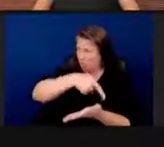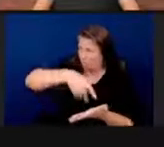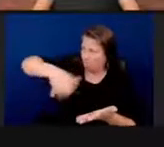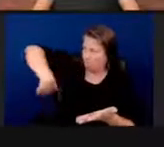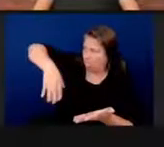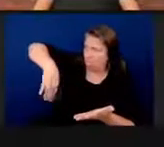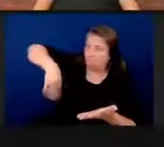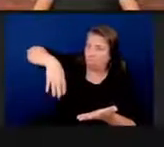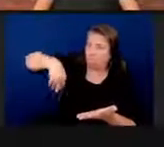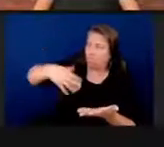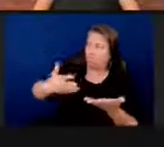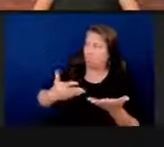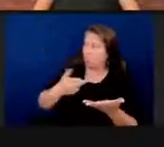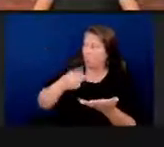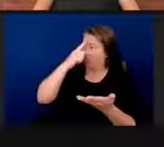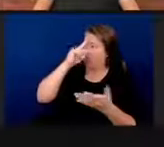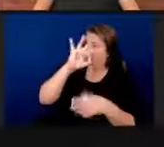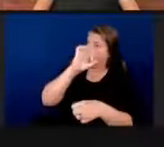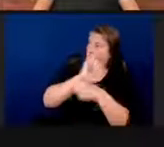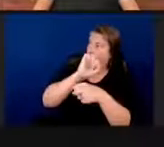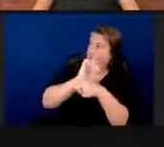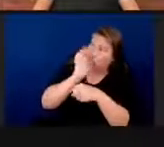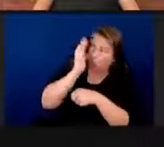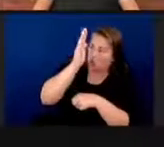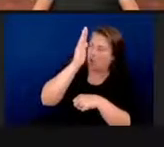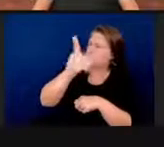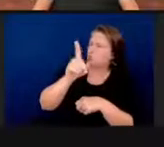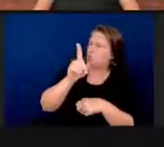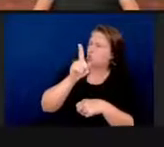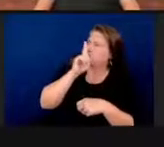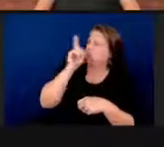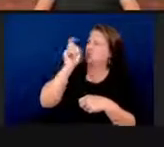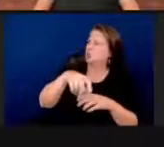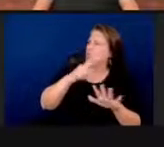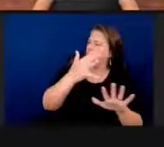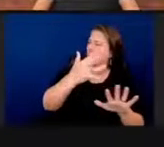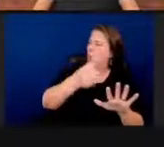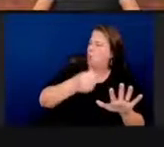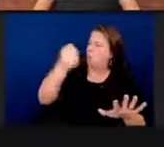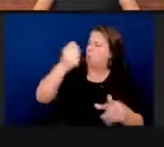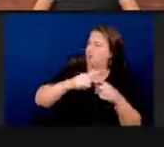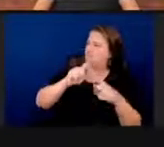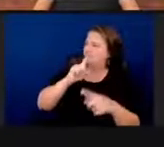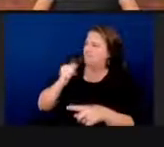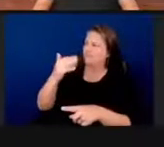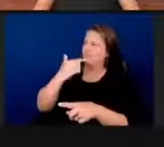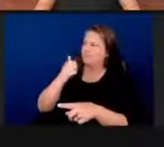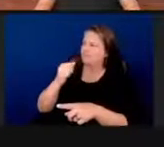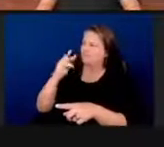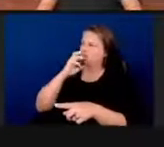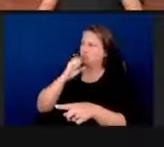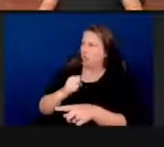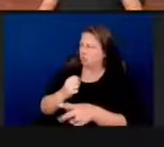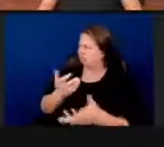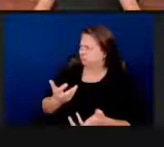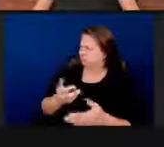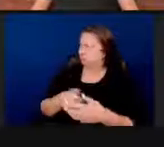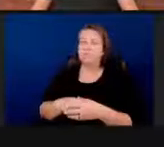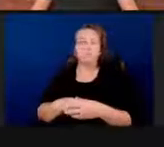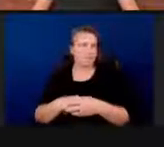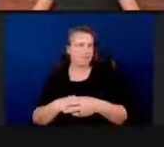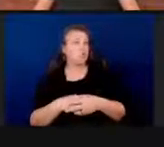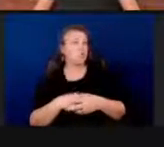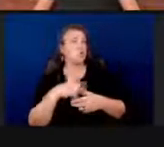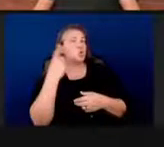ومهنية؟ ألا يجدر بهم أن يركزوا أكثر على التعليم وبعد ذلك نبدأ بالتفكير بالمهنة والحياة المهنية